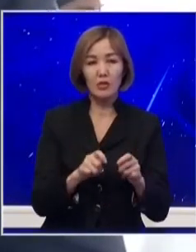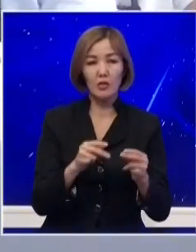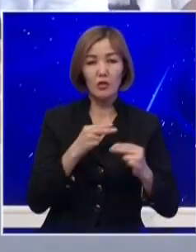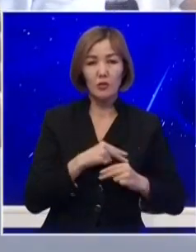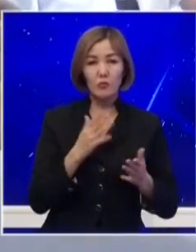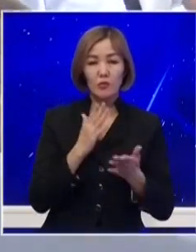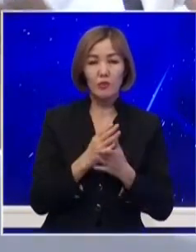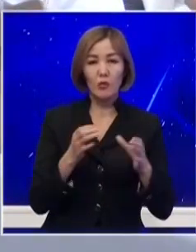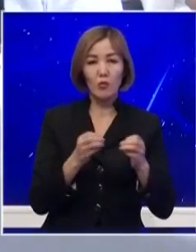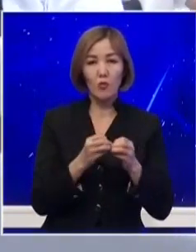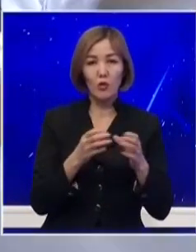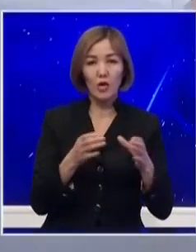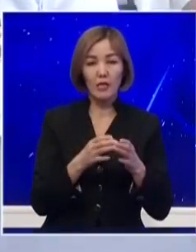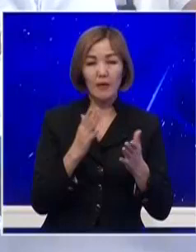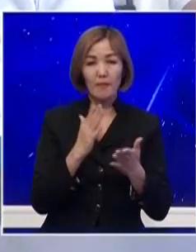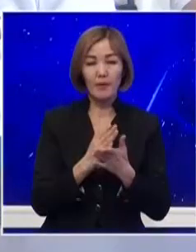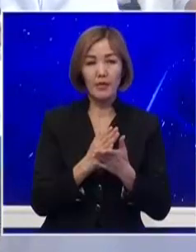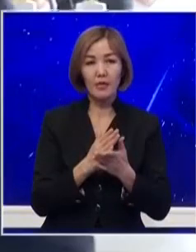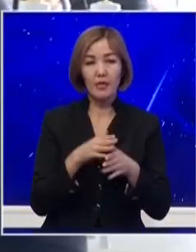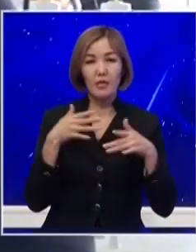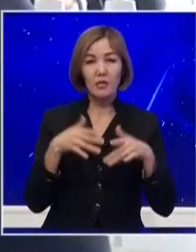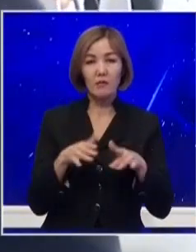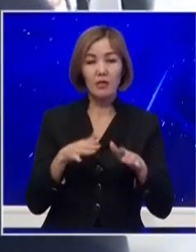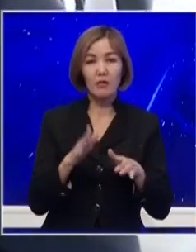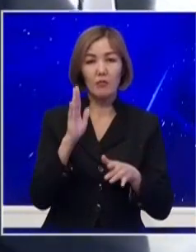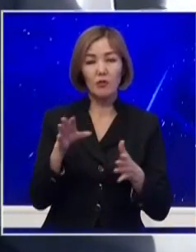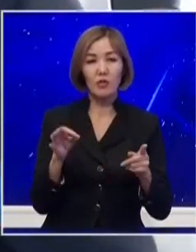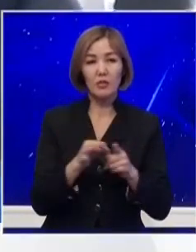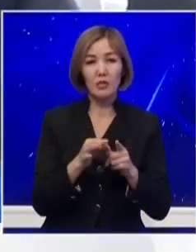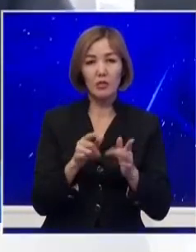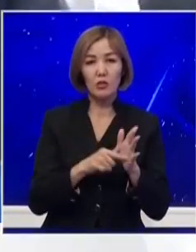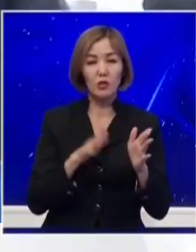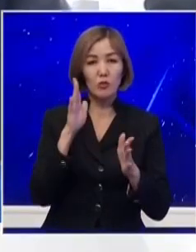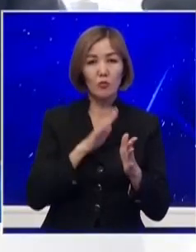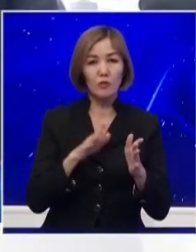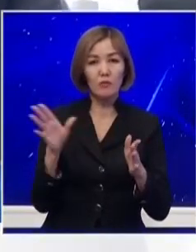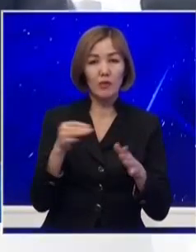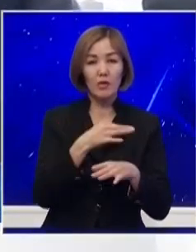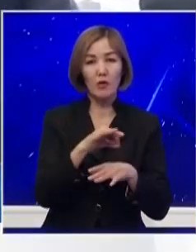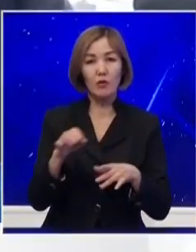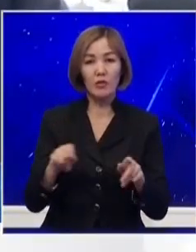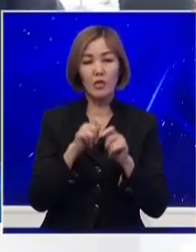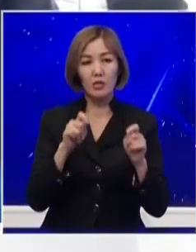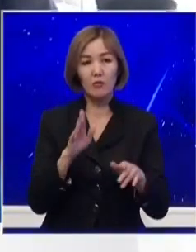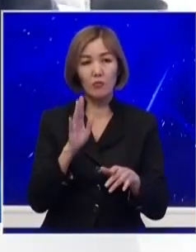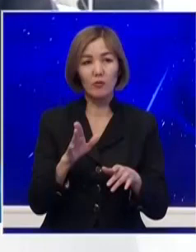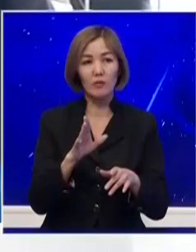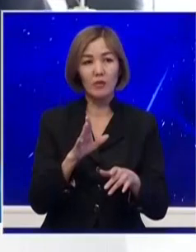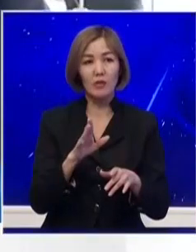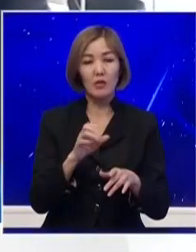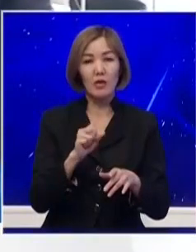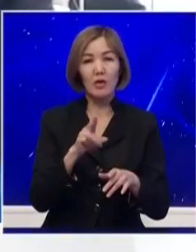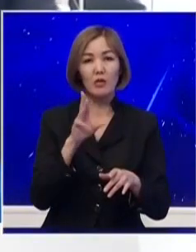адам. Швеница. Біз болашақ қойған мақсатымызда Жетісу облысының бір аудандарын ашуға. Алакөл ауданы, Сарқанды ауданы,